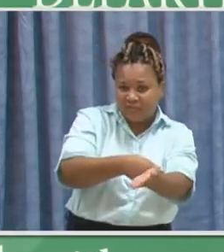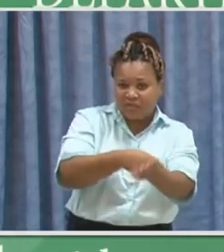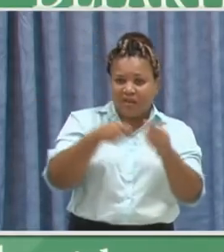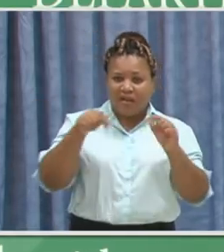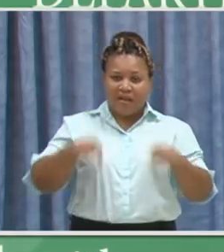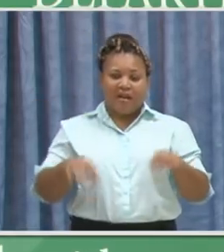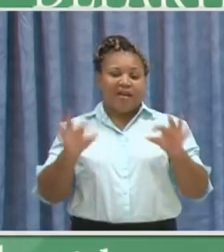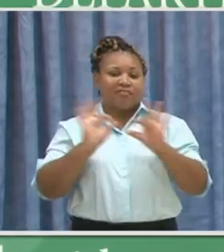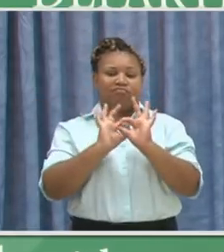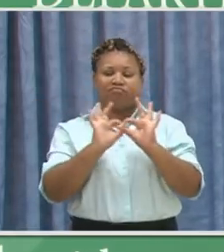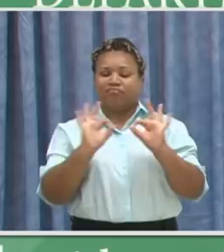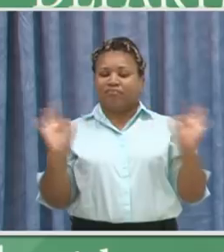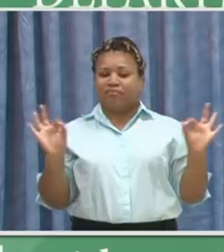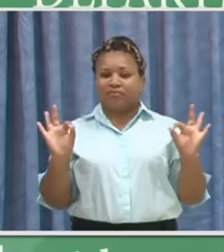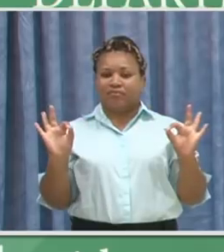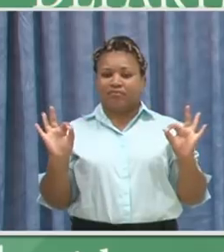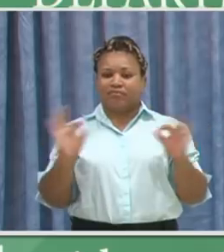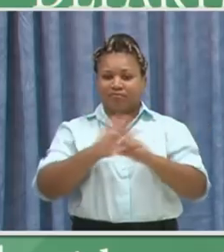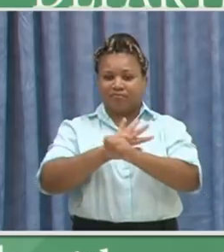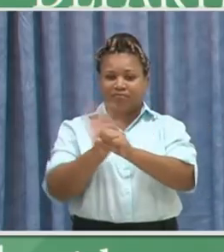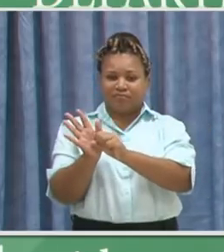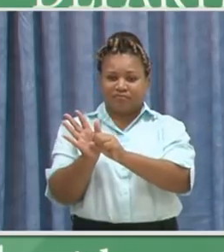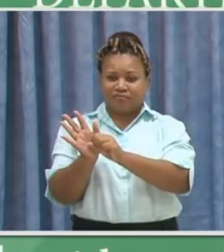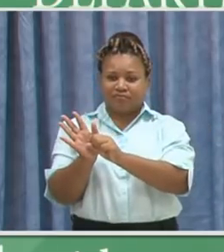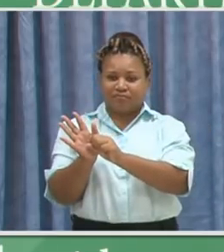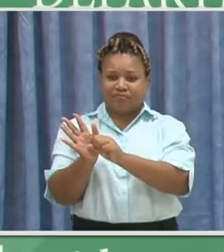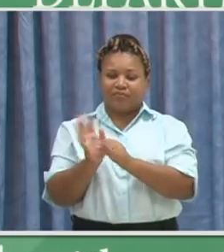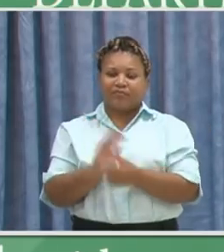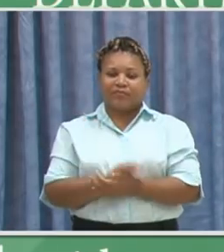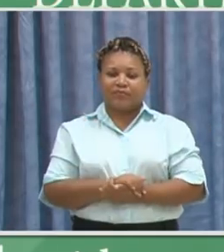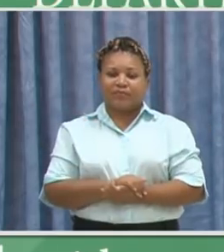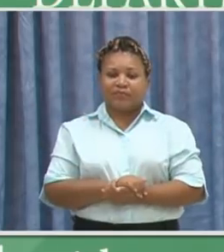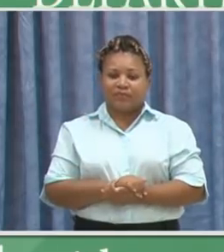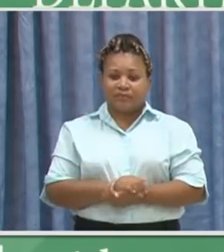Nous avons plaisir pour dire qu'il y a encore des patients qui ont testé négatif